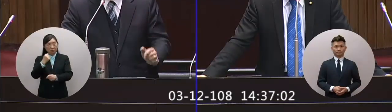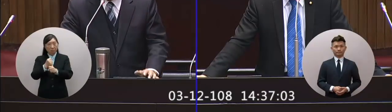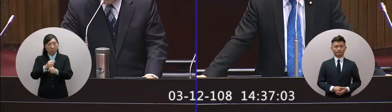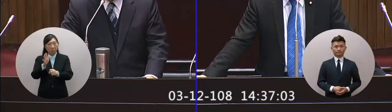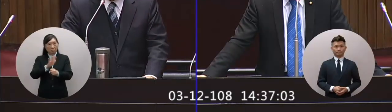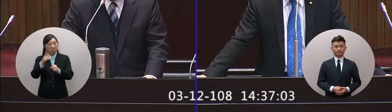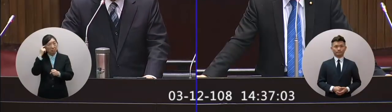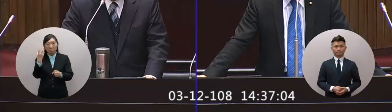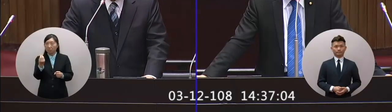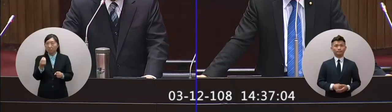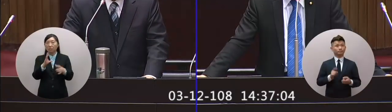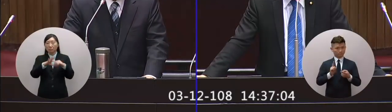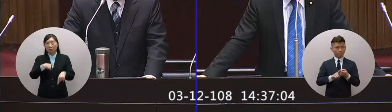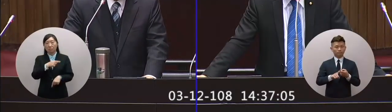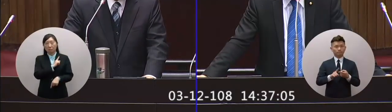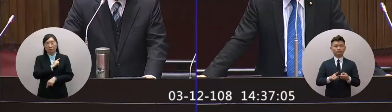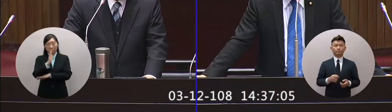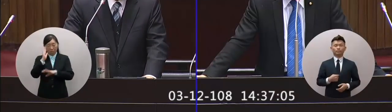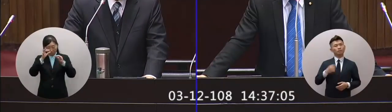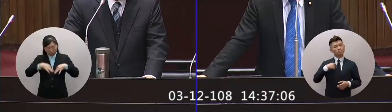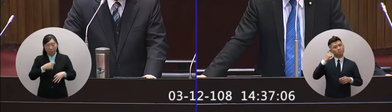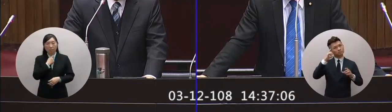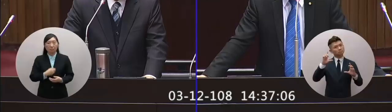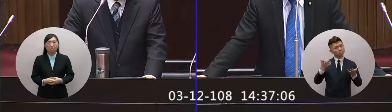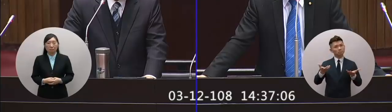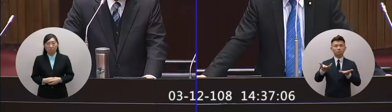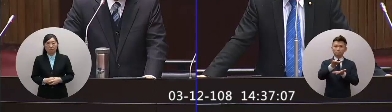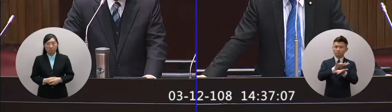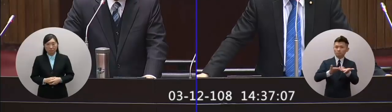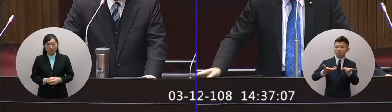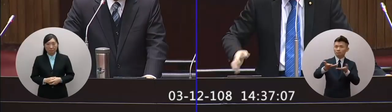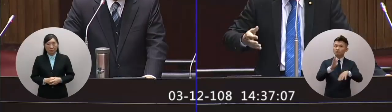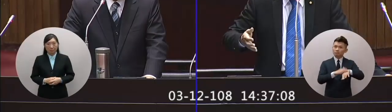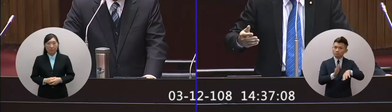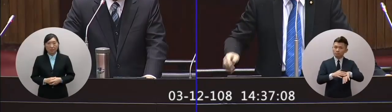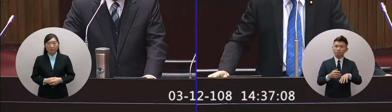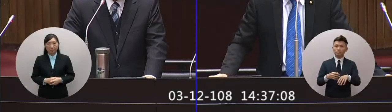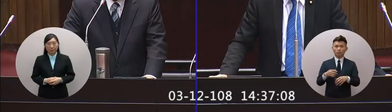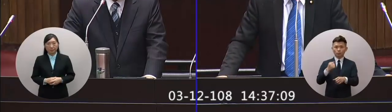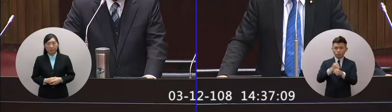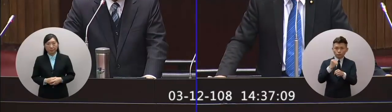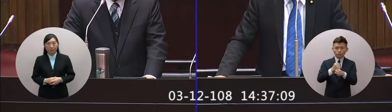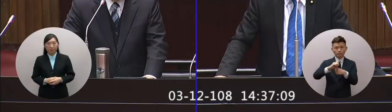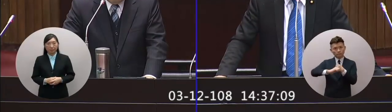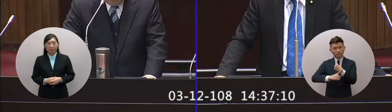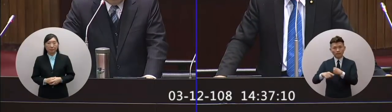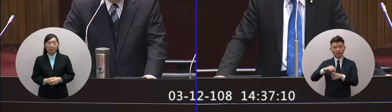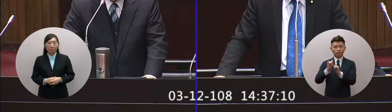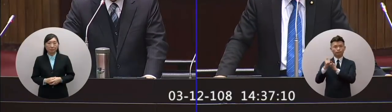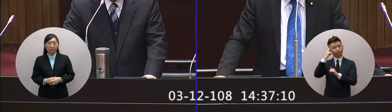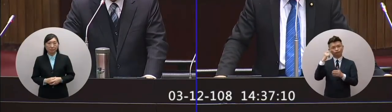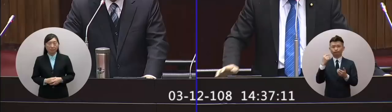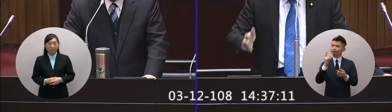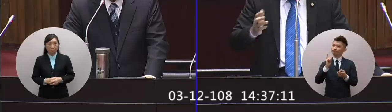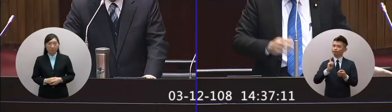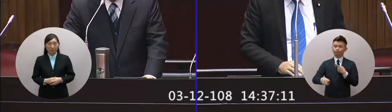就是政府自己的。 对，所以我想大概可能我们的沟通方式还是我们的执行方式没有得到百姓的认同，